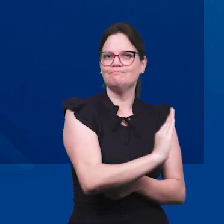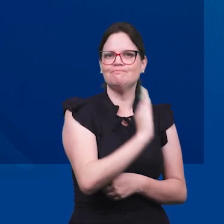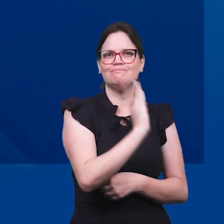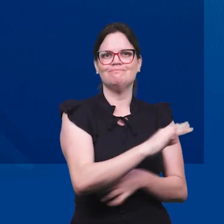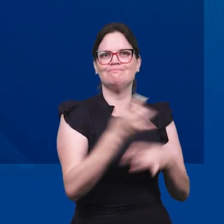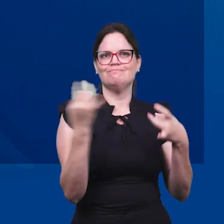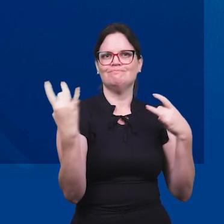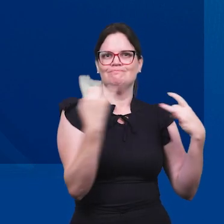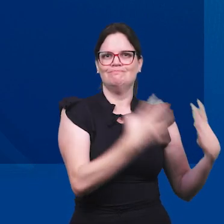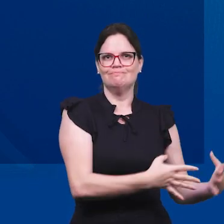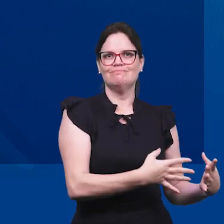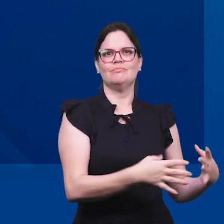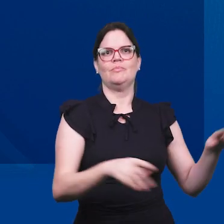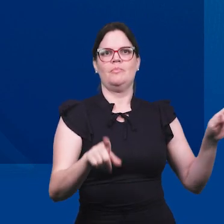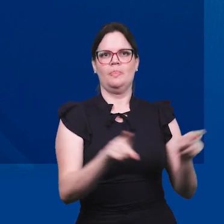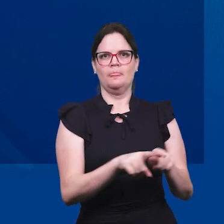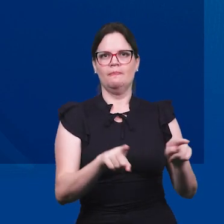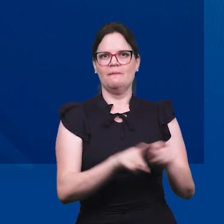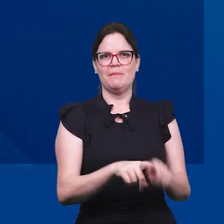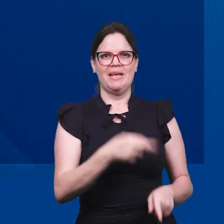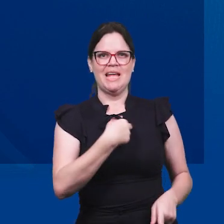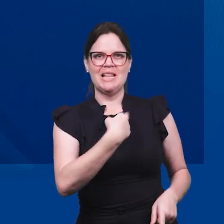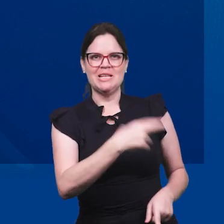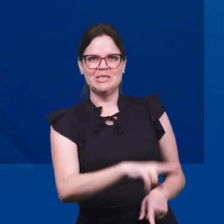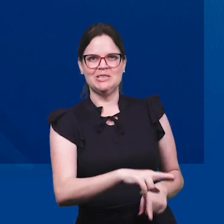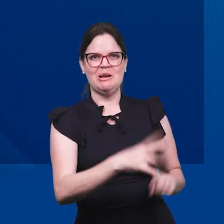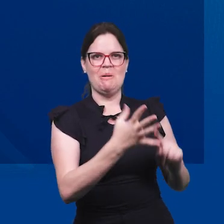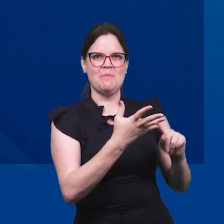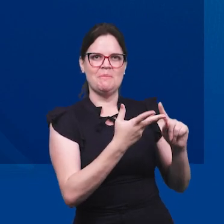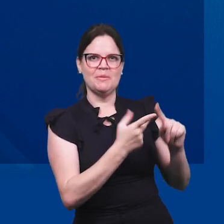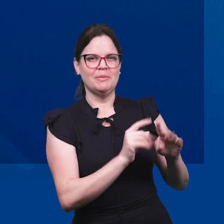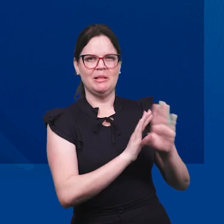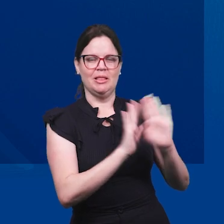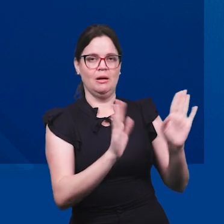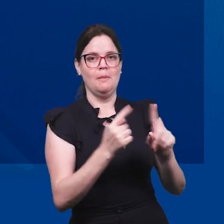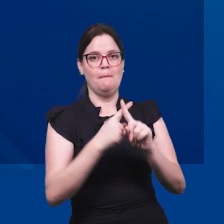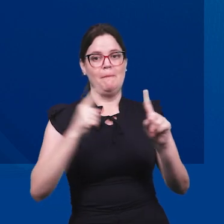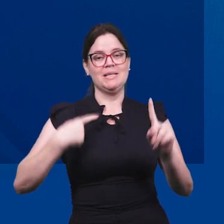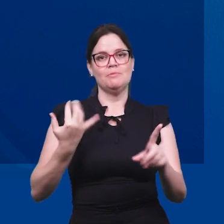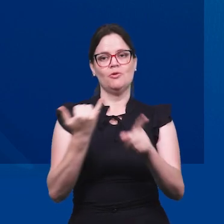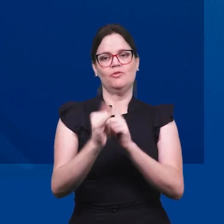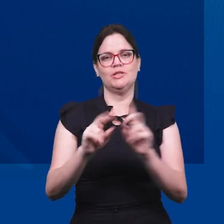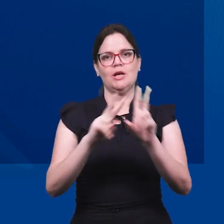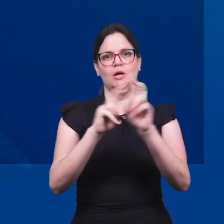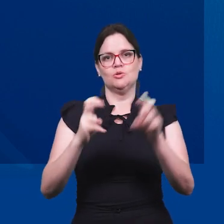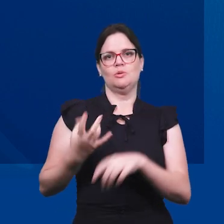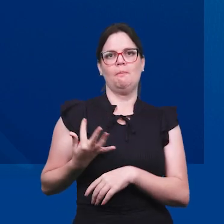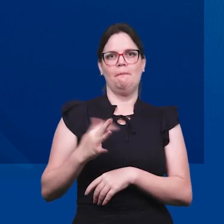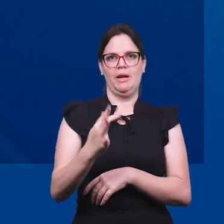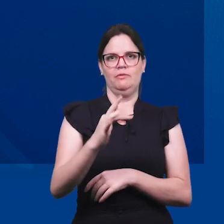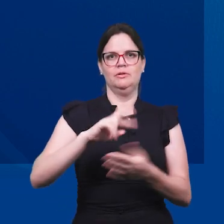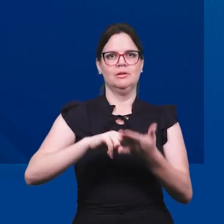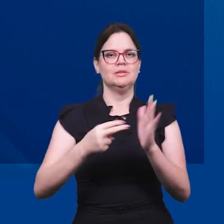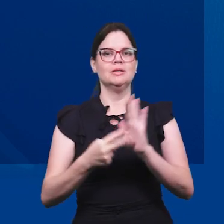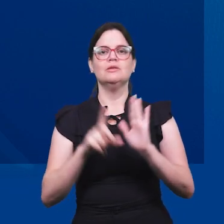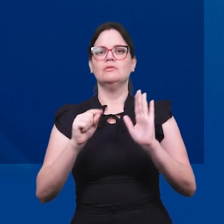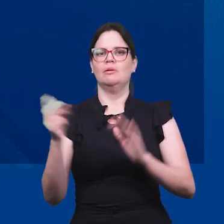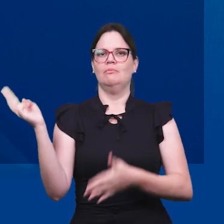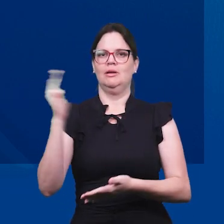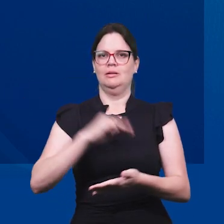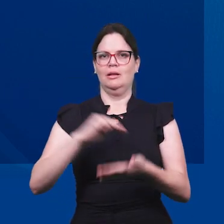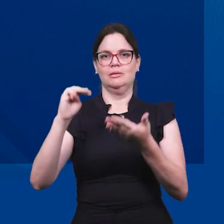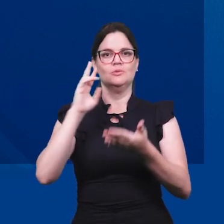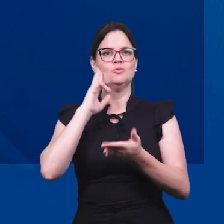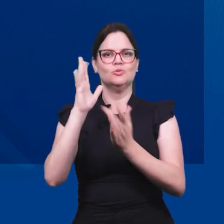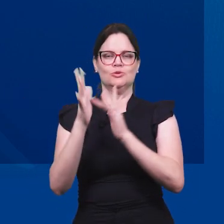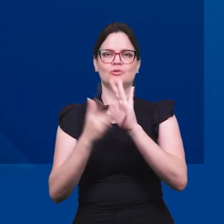tradition religieuse et l'amène à comprendre le temps prophétique du bientôt, qui